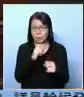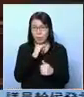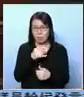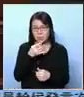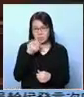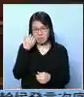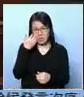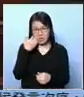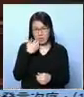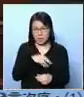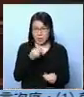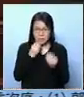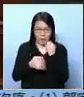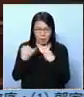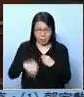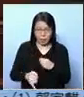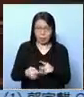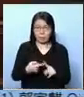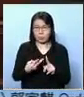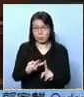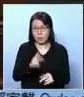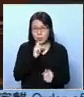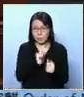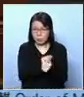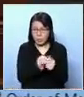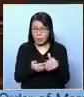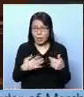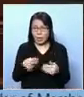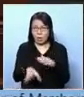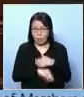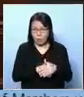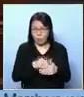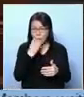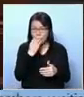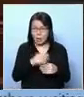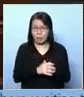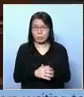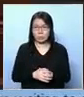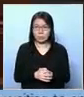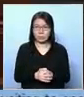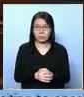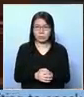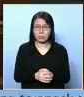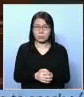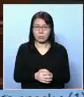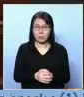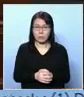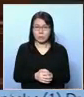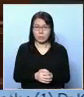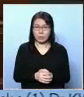啦，啊食嘅都唔夠，有囚友咧就係攞咗個麥包上自己嘅嗰、那個呢一、這個嗰、